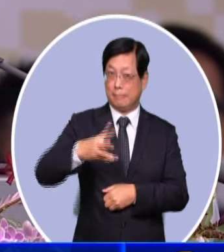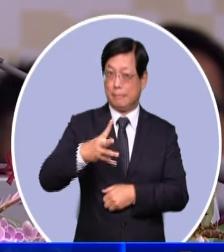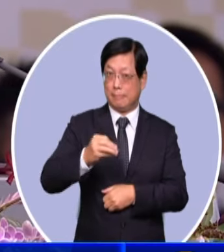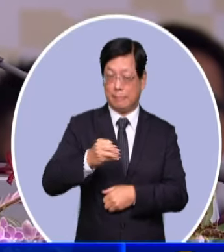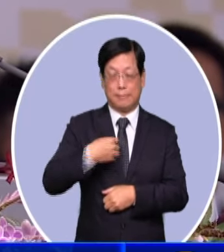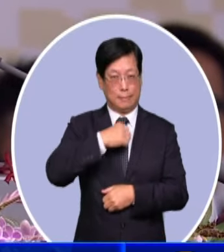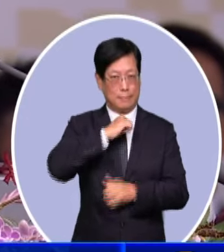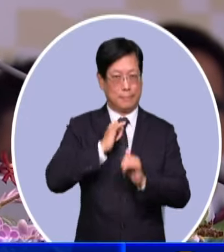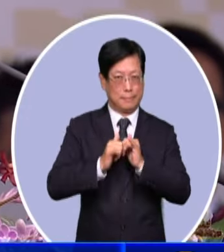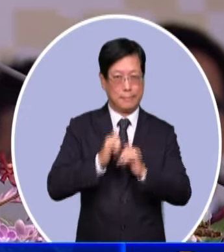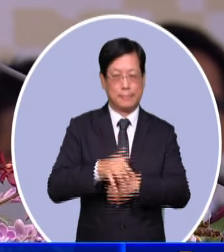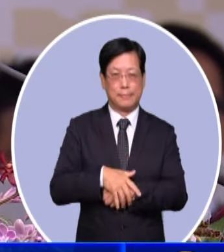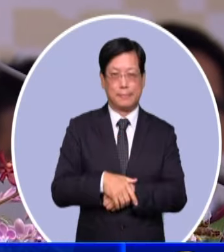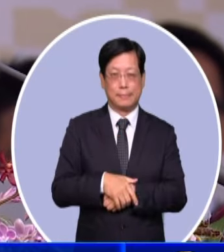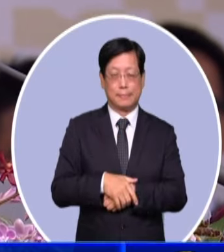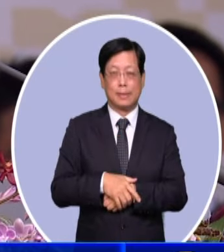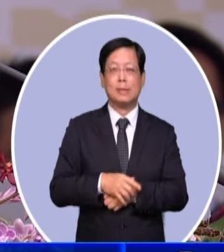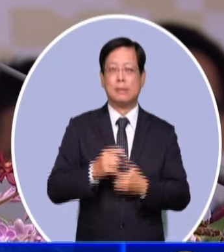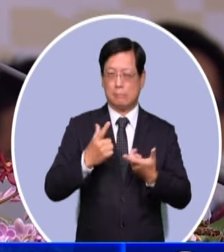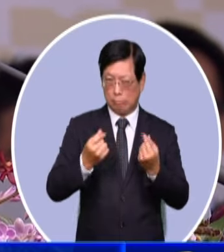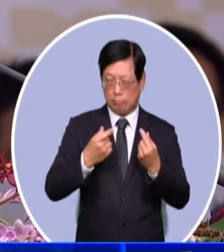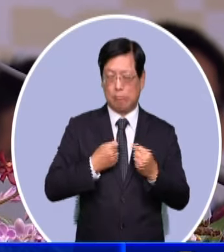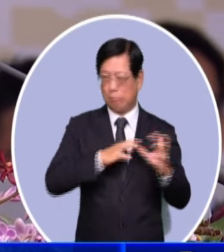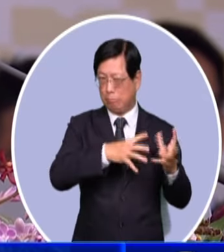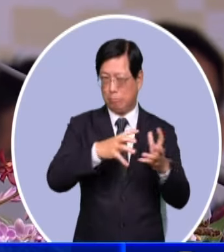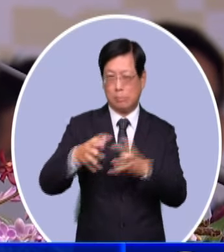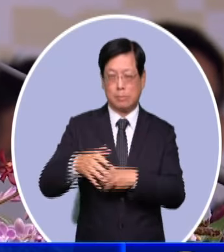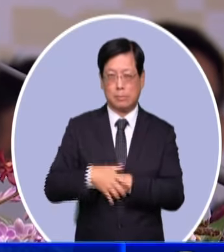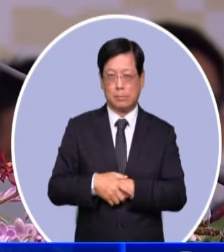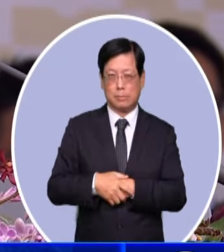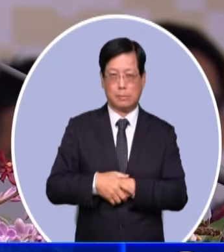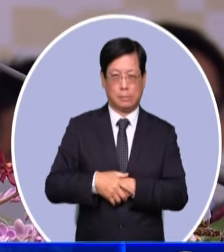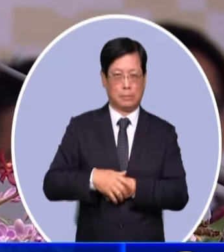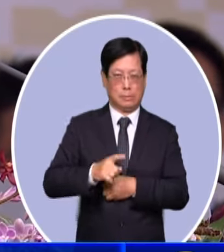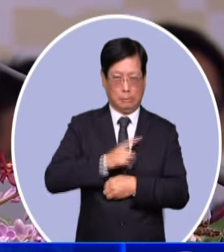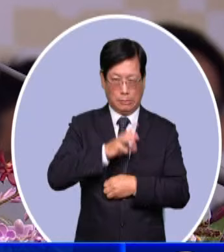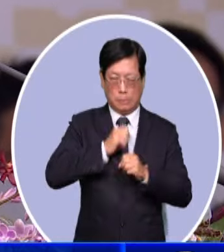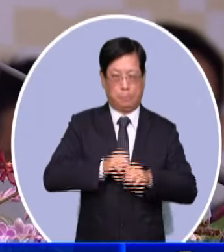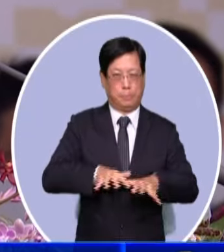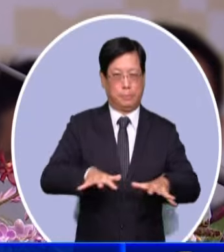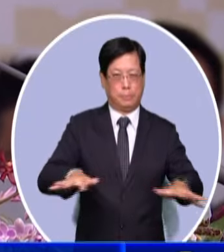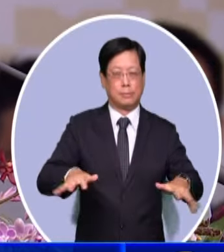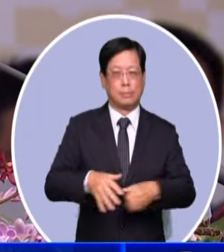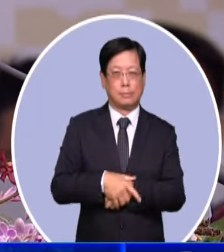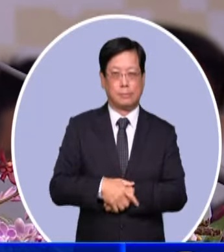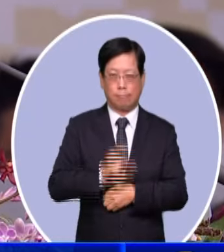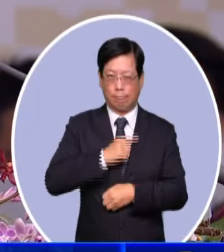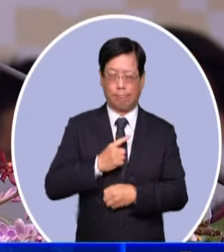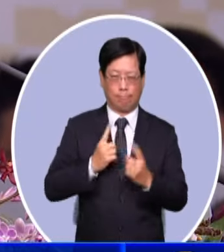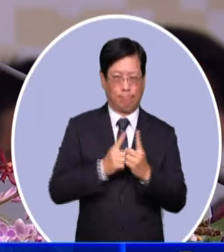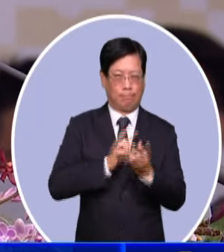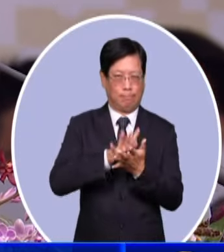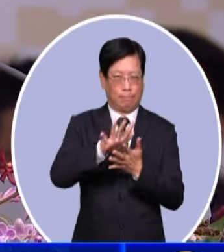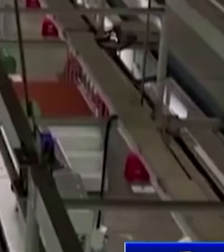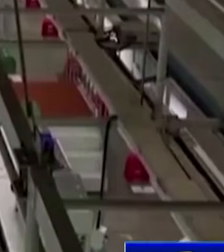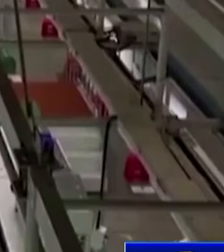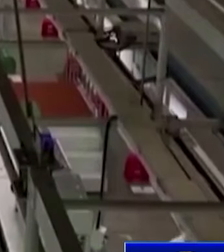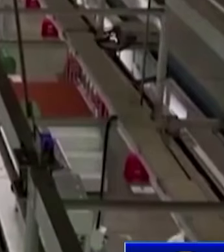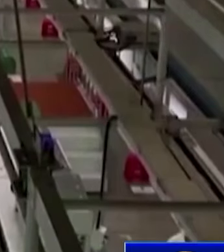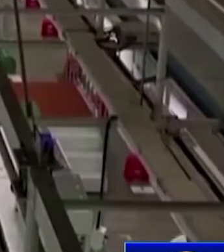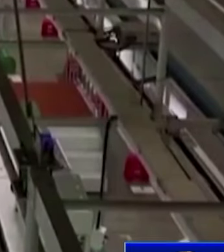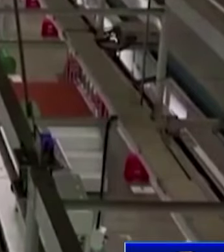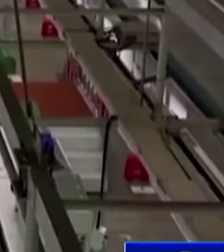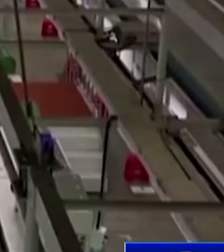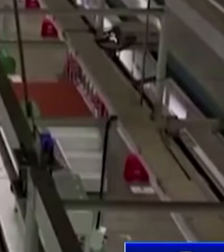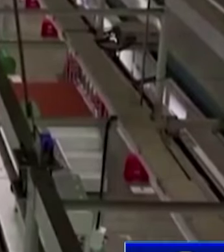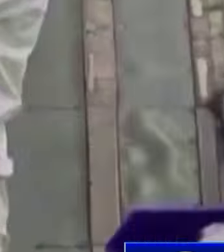2300万台湾人民更要向全世界开枝散叶，迎向未来。